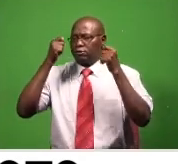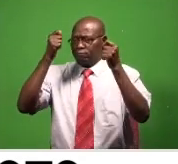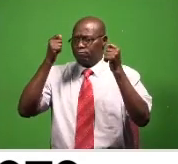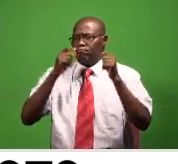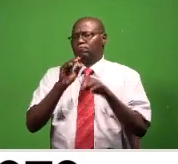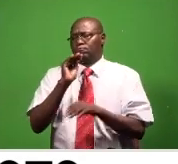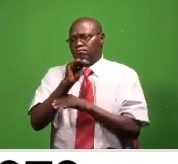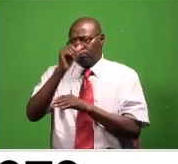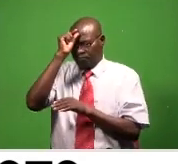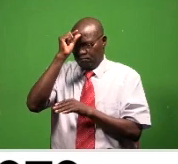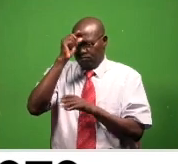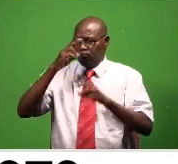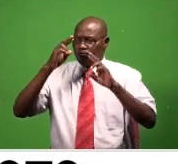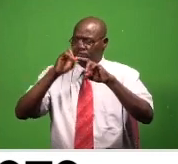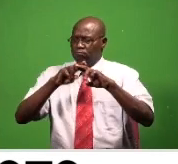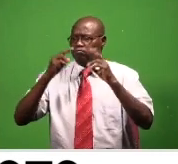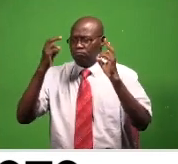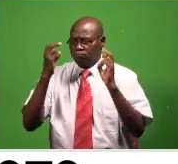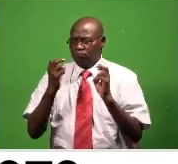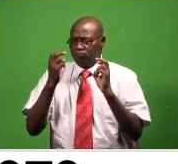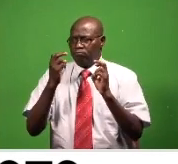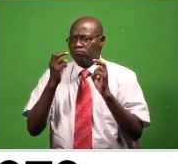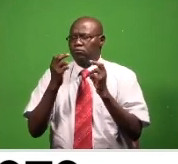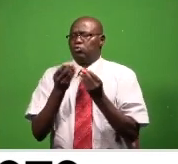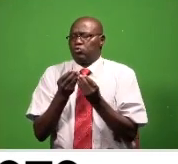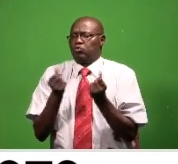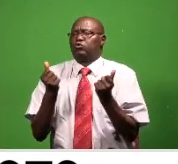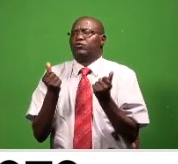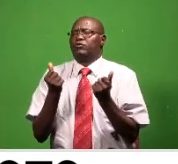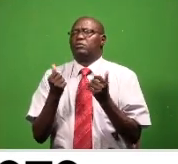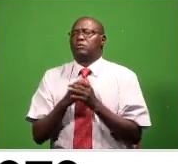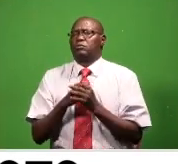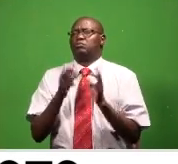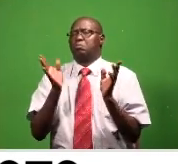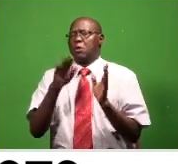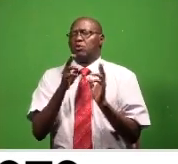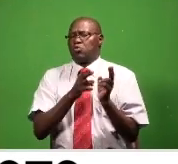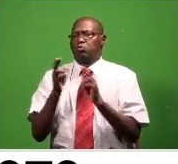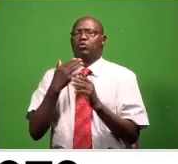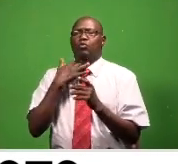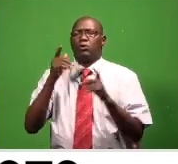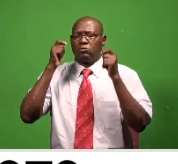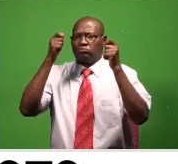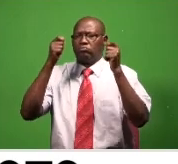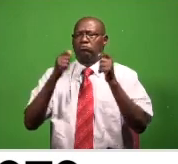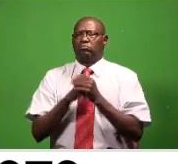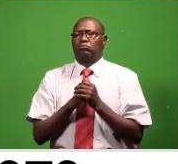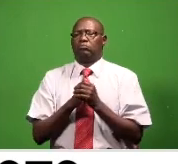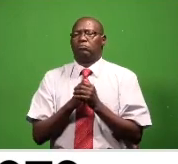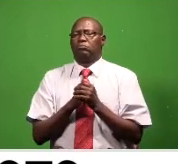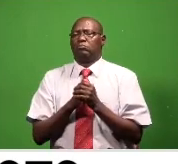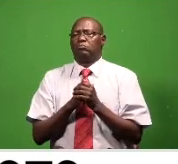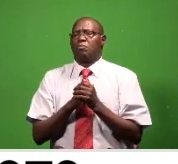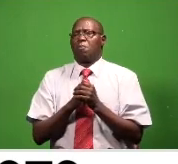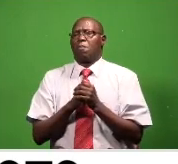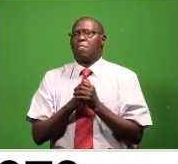chini waongee wapate suluhisho, mambo back to normal, hatutaki maandamano. Mali tunaelekea, tafadhali baba tungekuomba